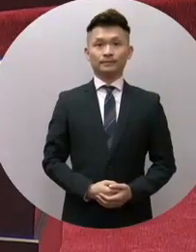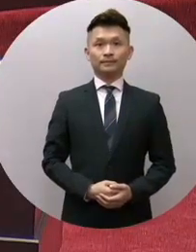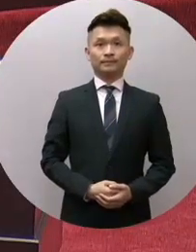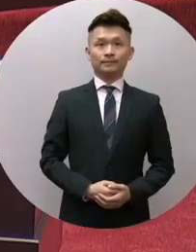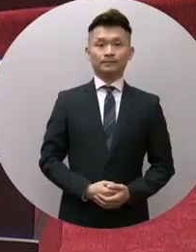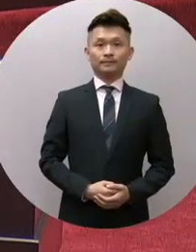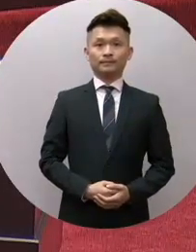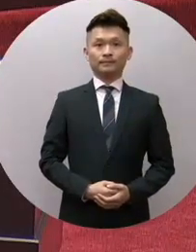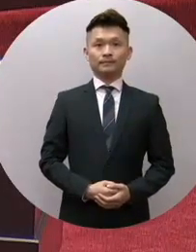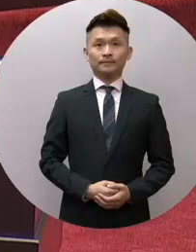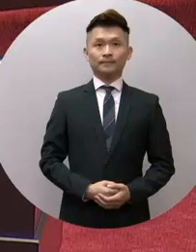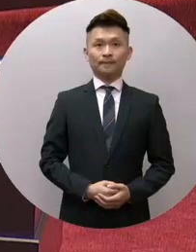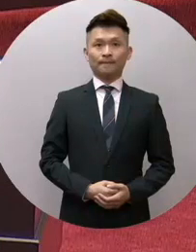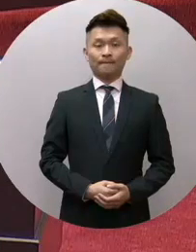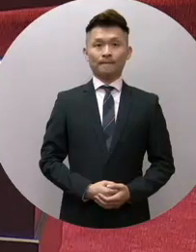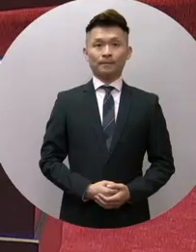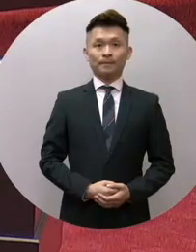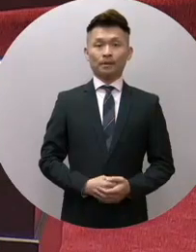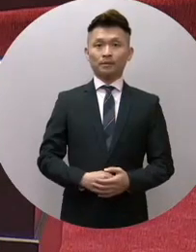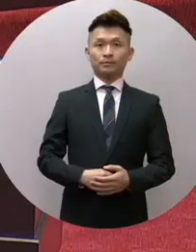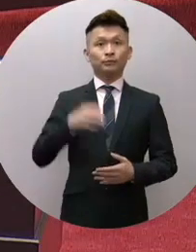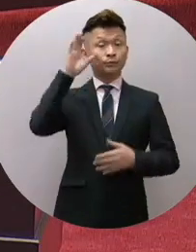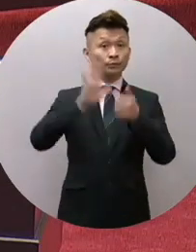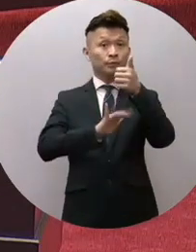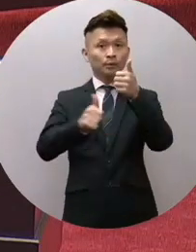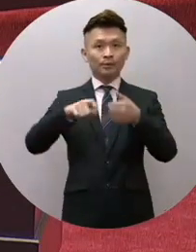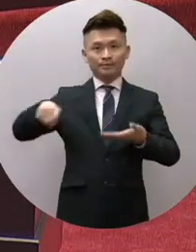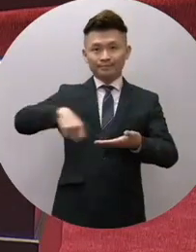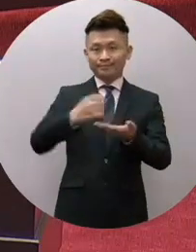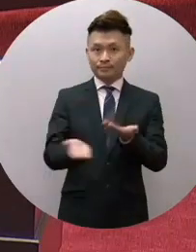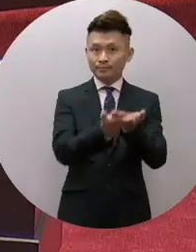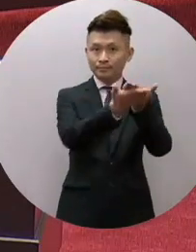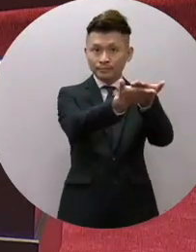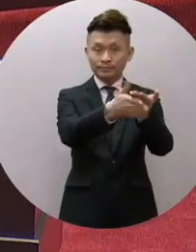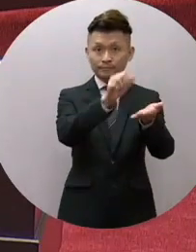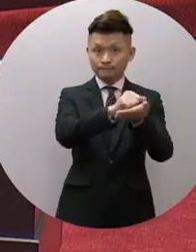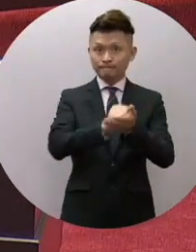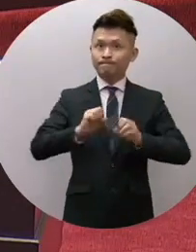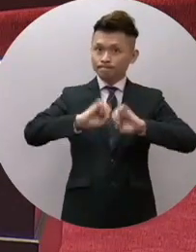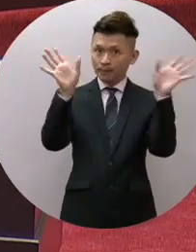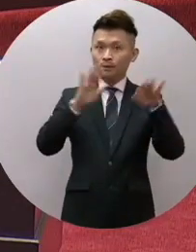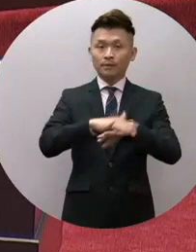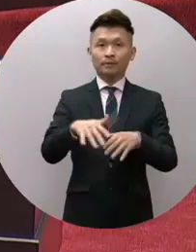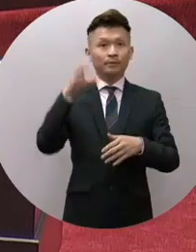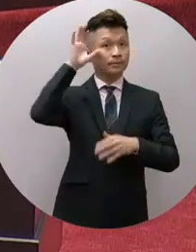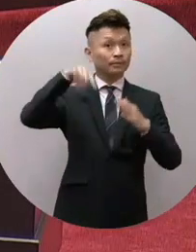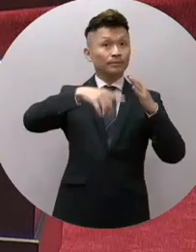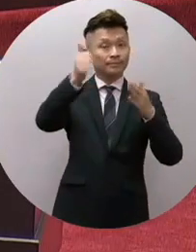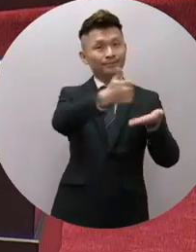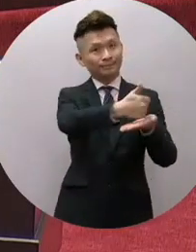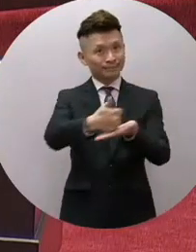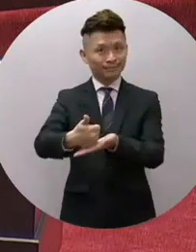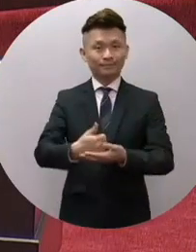苏志芬委员之质询以书面提出，请行政院书面答复，并列入记录刊登公报，请苏院长。